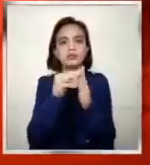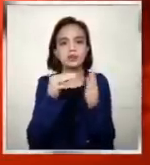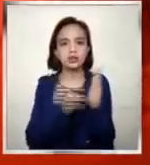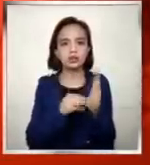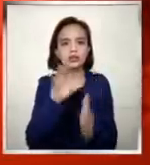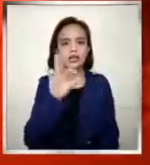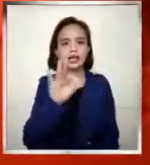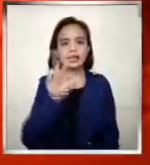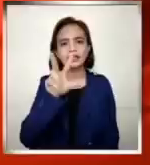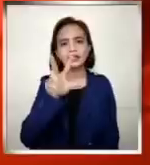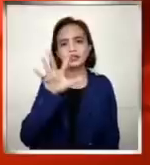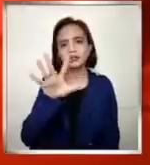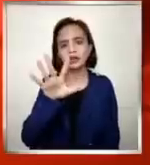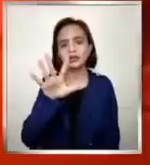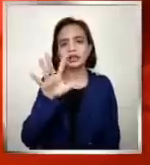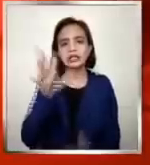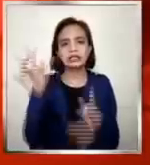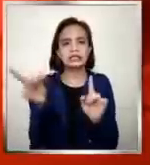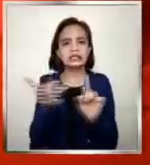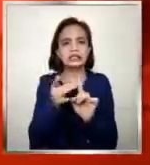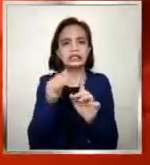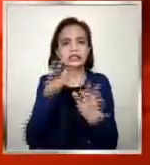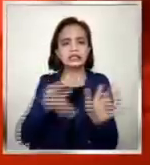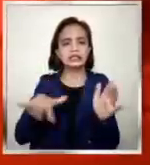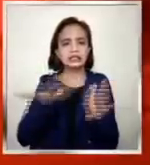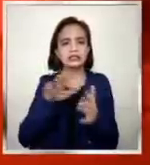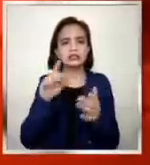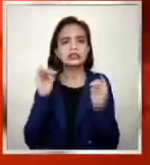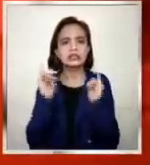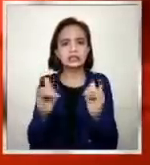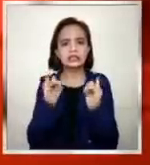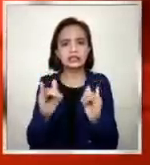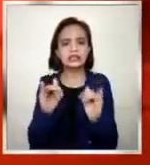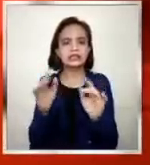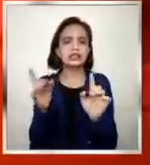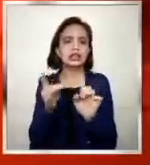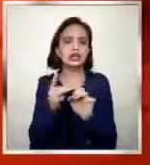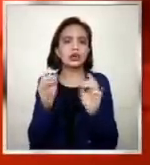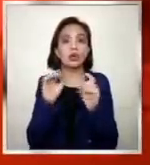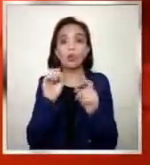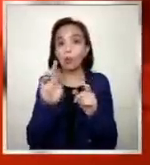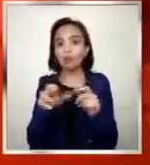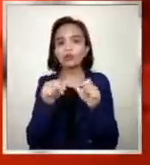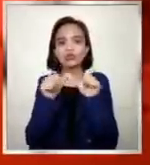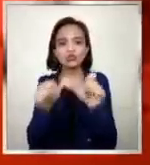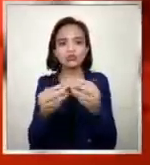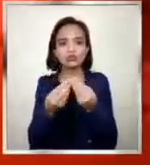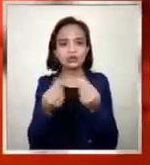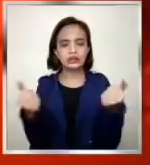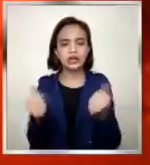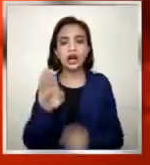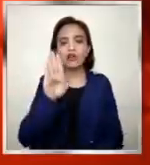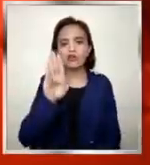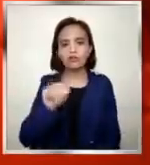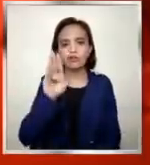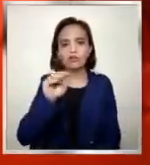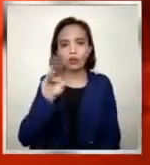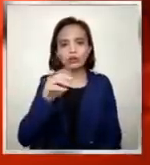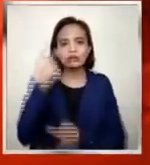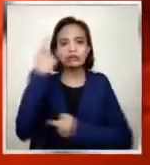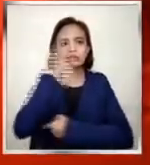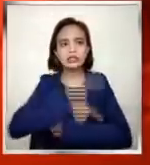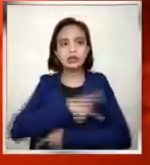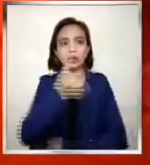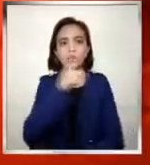1,935,700 na COVID cases sa bansa ang active o yung pinapagaling pa. 14 na sunod-sunod na araw ng mahigit 100,000